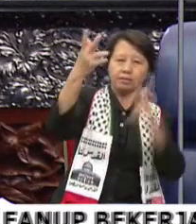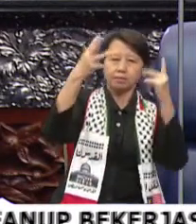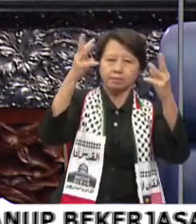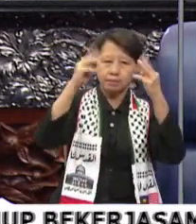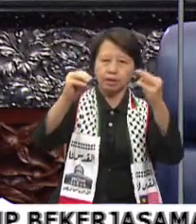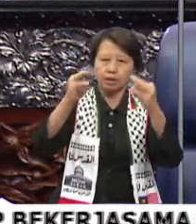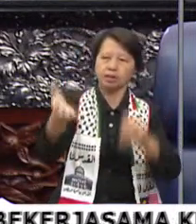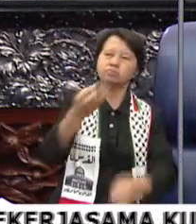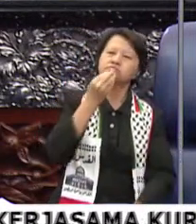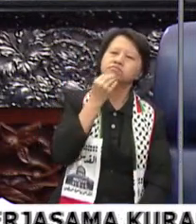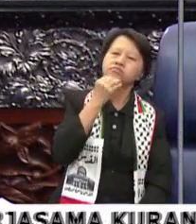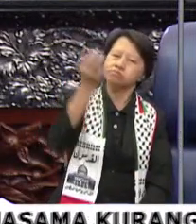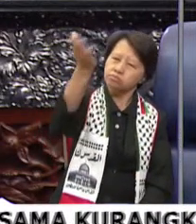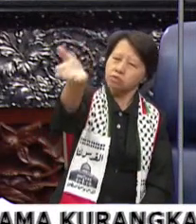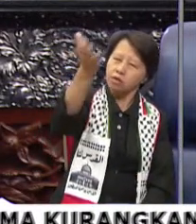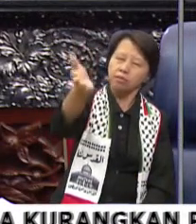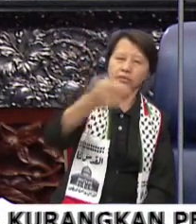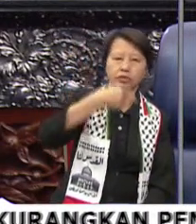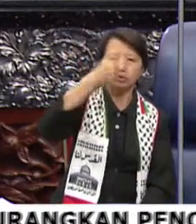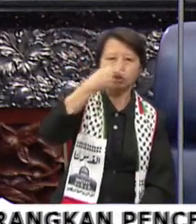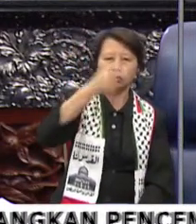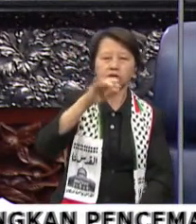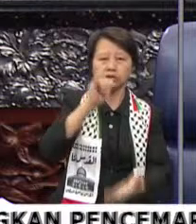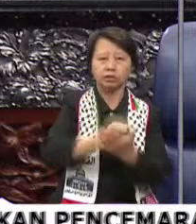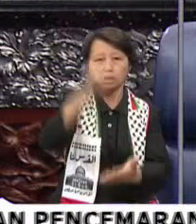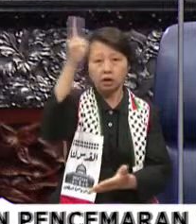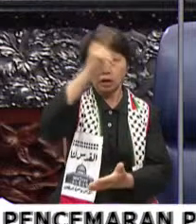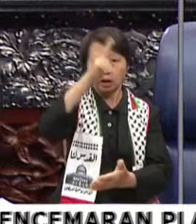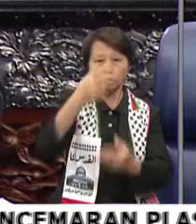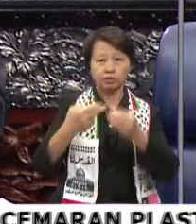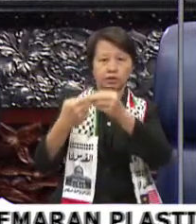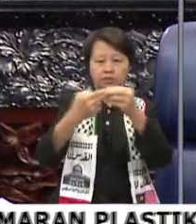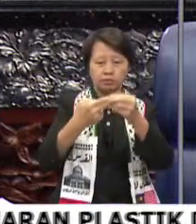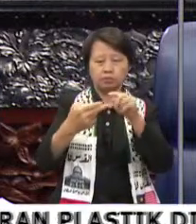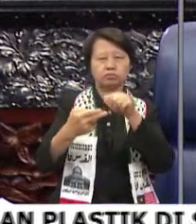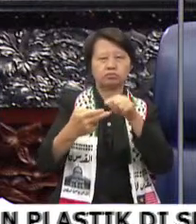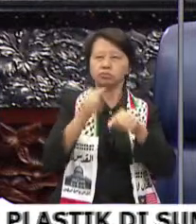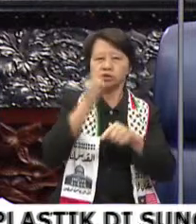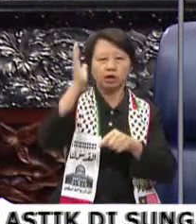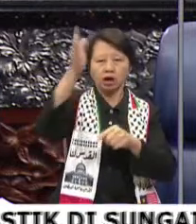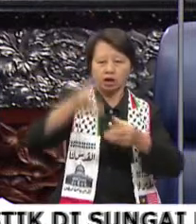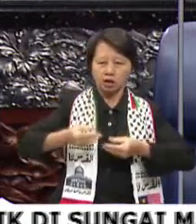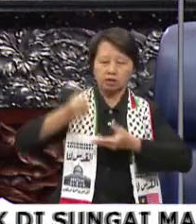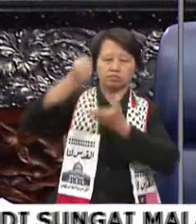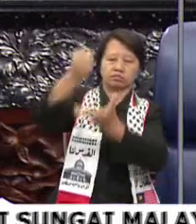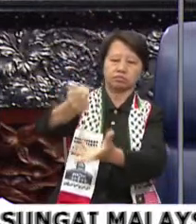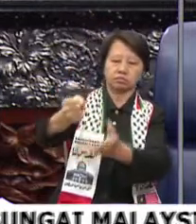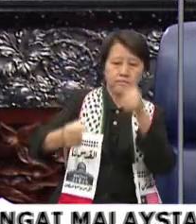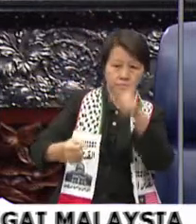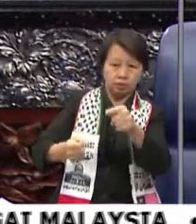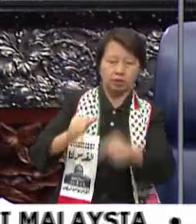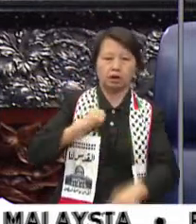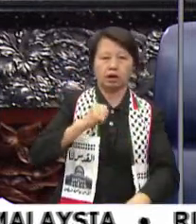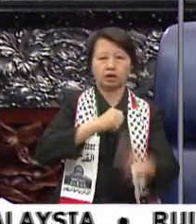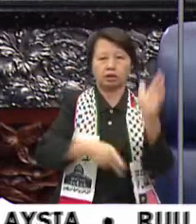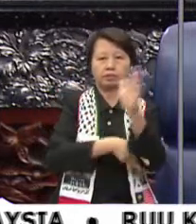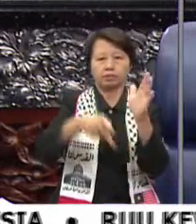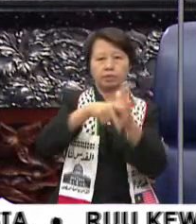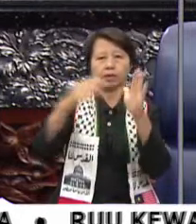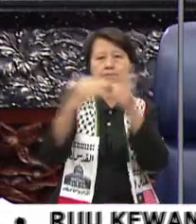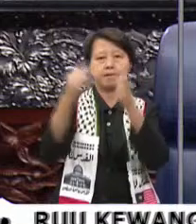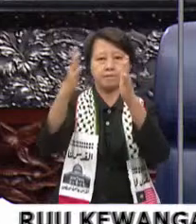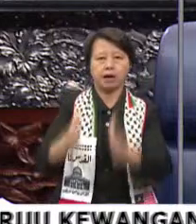pmx Ibrahim yang mengatakan bahawa kerajaan perpaduan tidak akan memberikan peruntukan kepada ahli parlimen